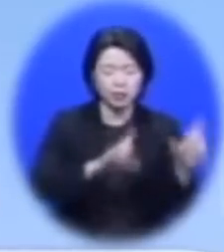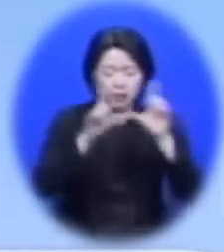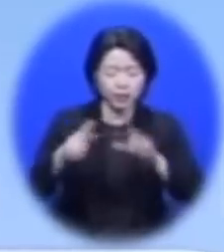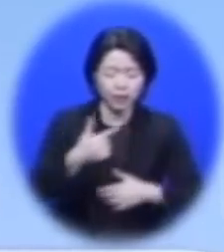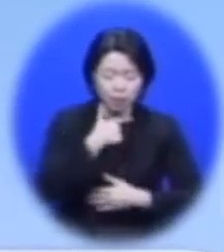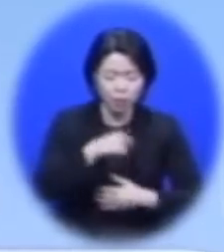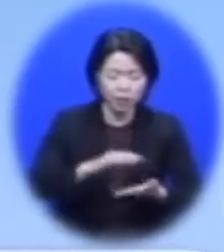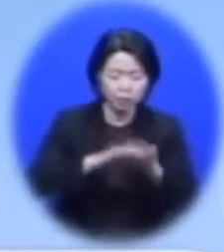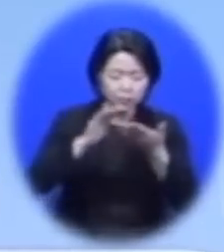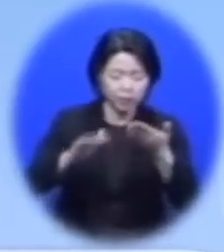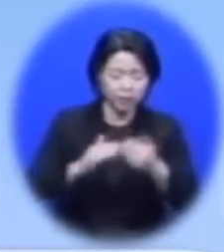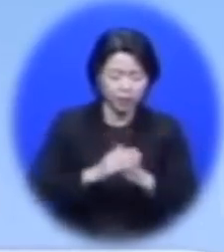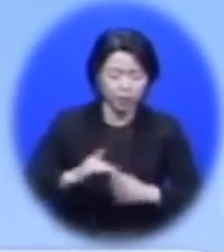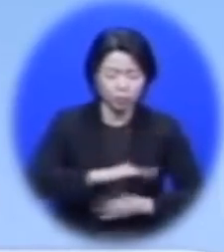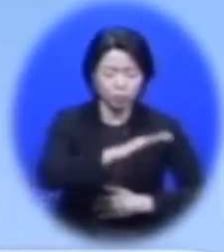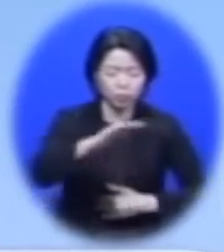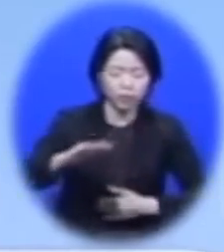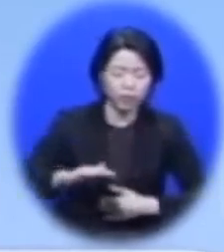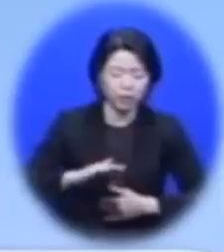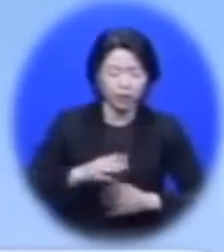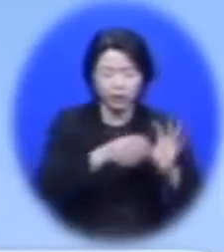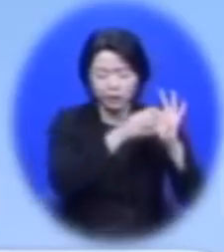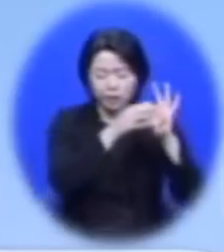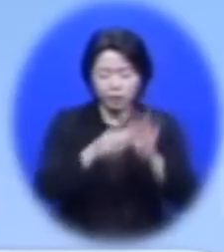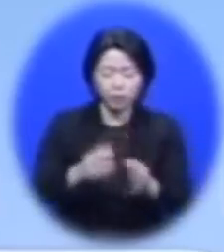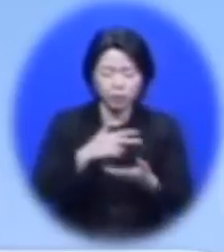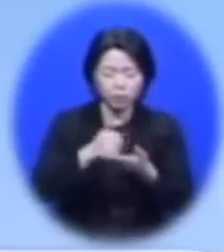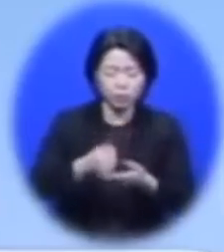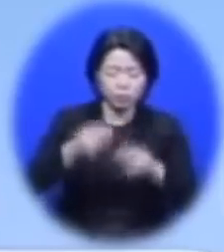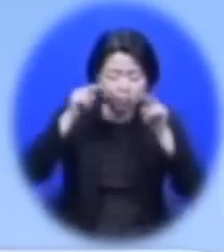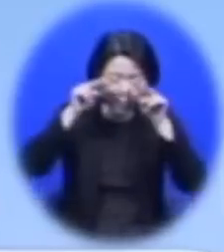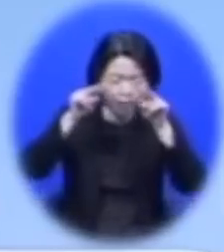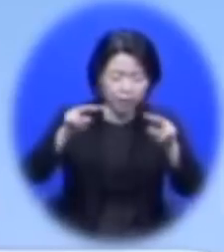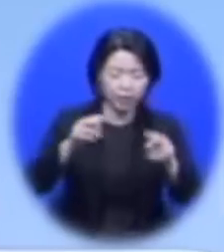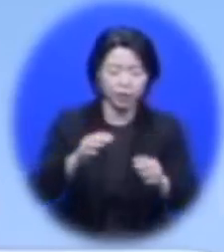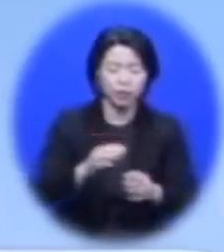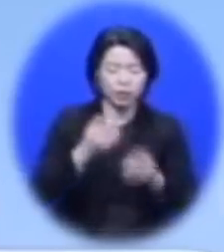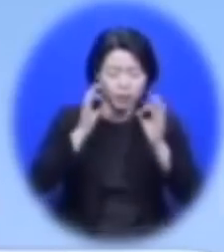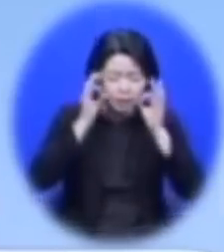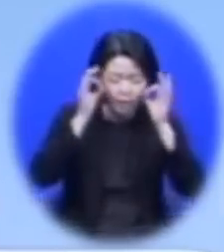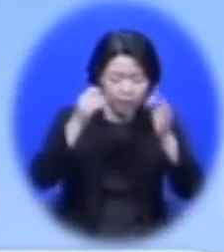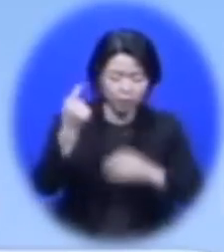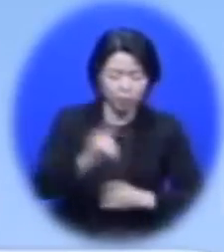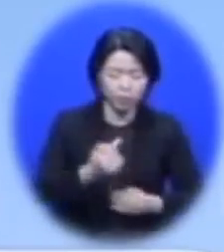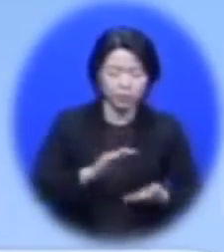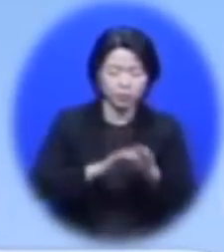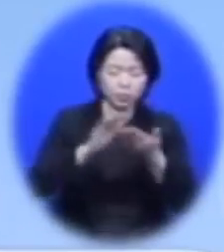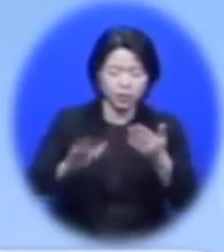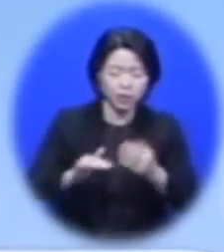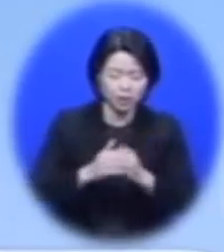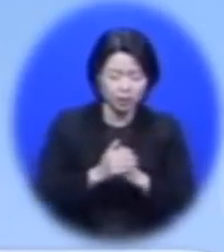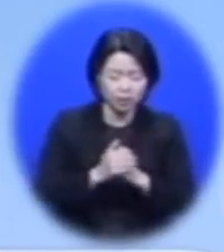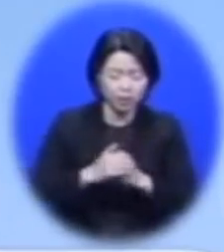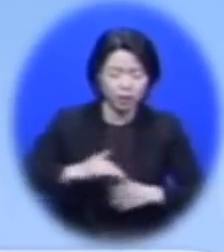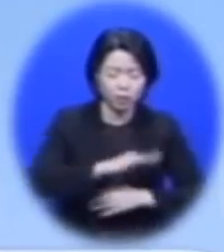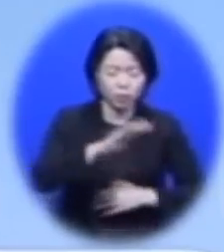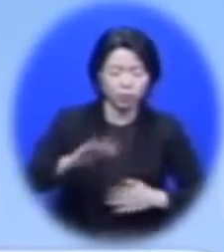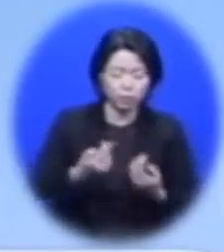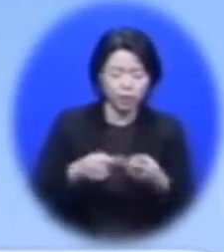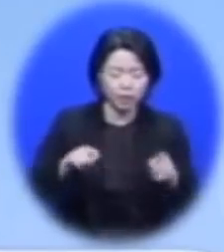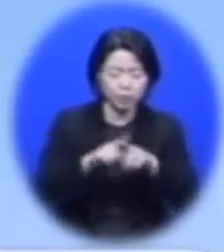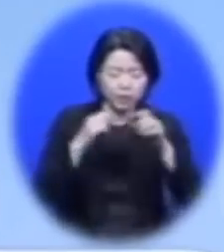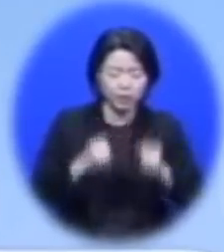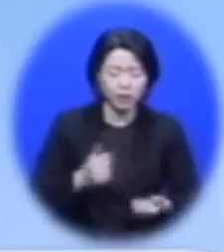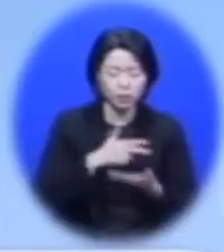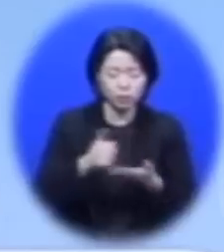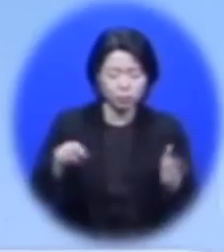원합니다. 저희들이 계속해서 주님을 바라보려고 애를 써왔습니다. 저희들과 함께 계신